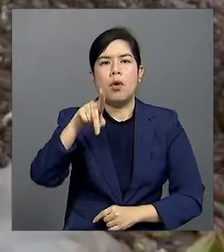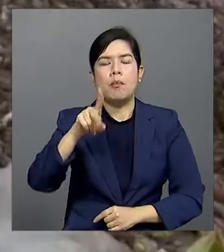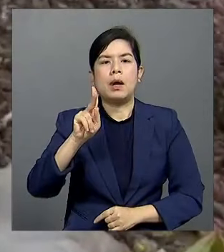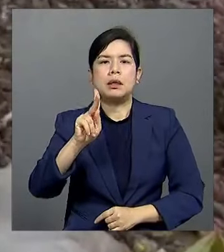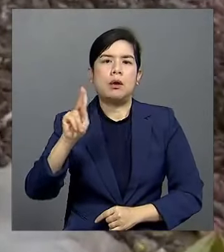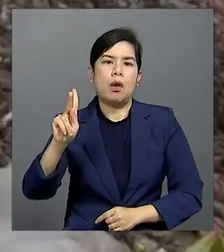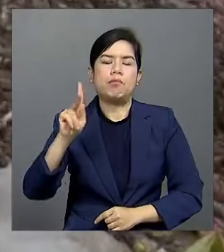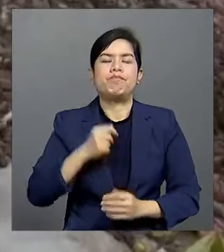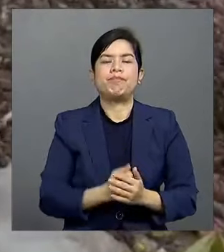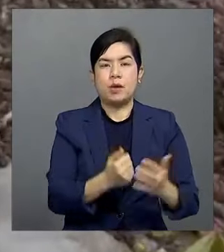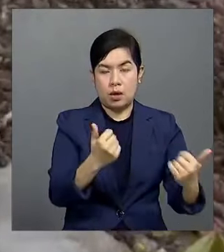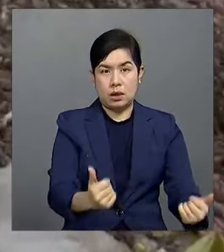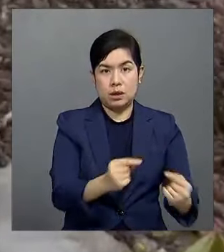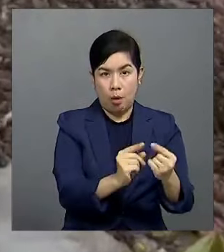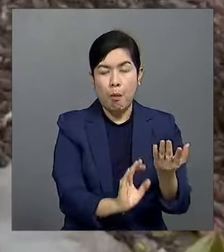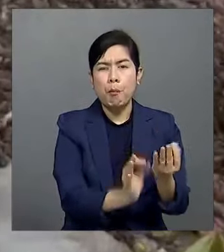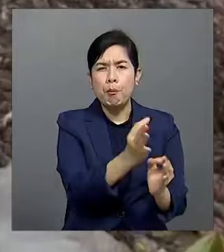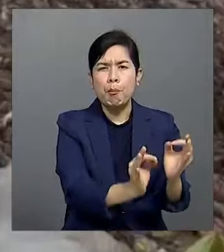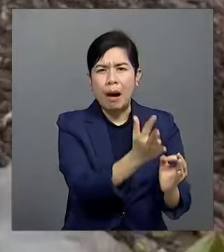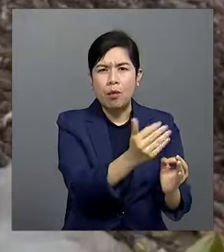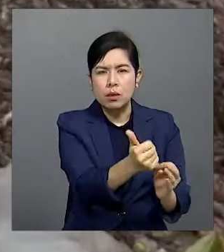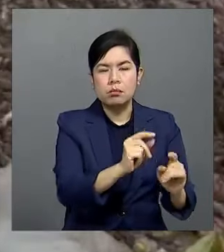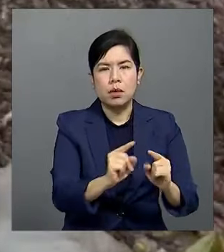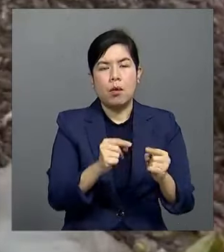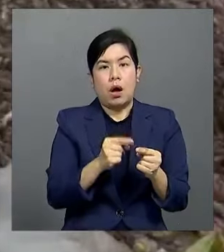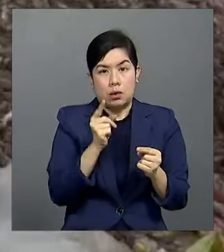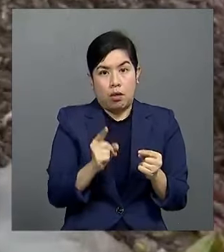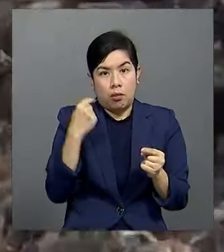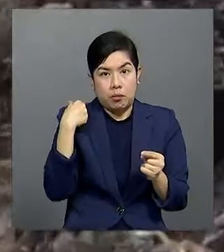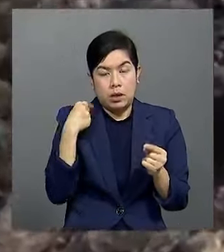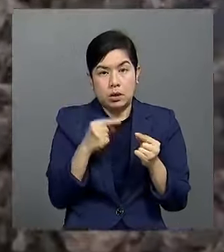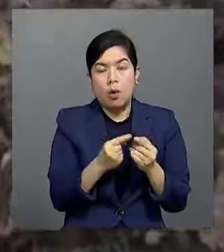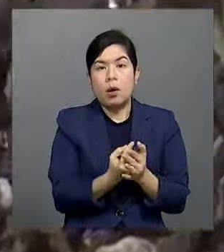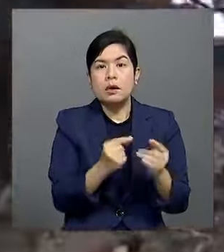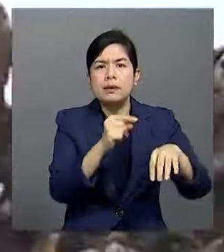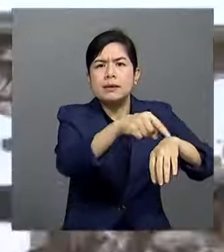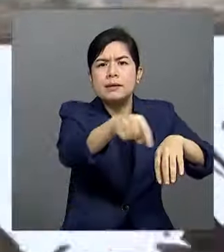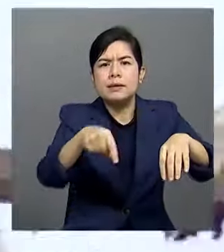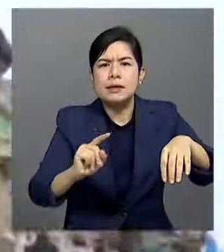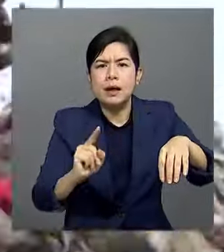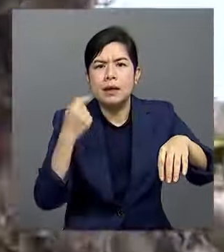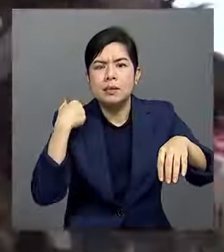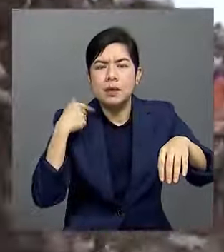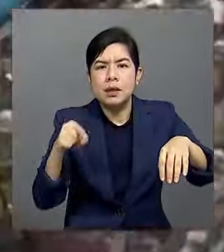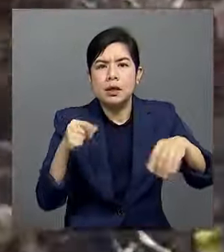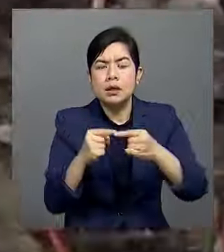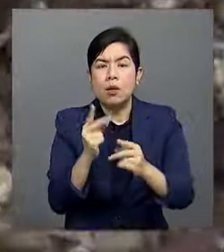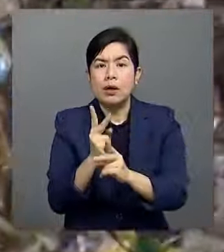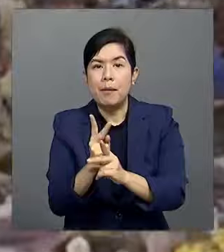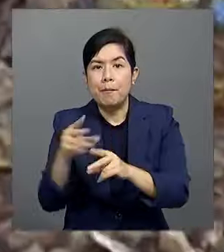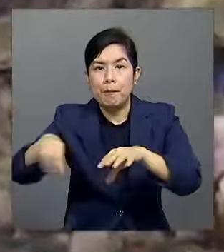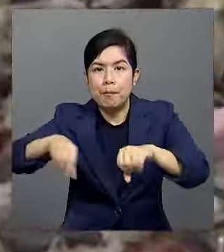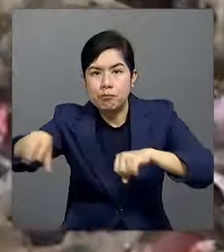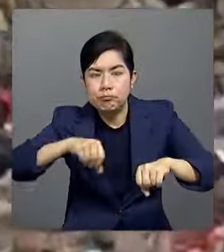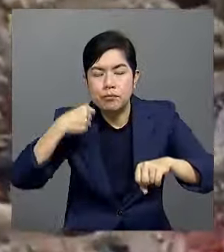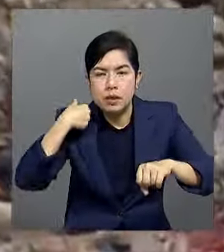ได้แต่สำคัญที่สุดคือต้องสร้างที่รวบรวมนะครับรวบรวมทิ้งอย่างไรทางสถาบันสิ่งแวดล้อมไทยนะครับก็ได้รณรงค์นะครับ